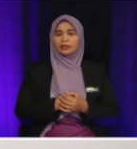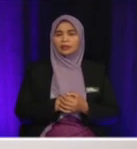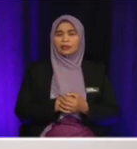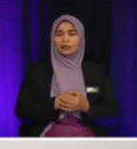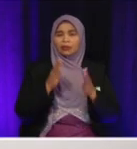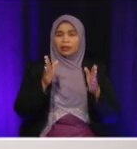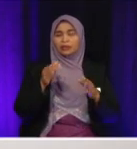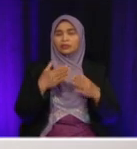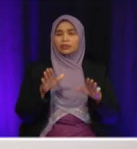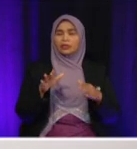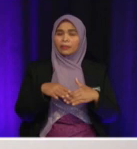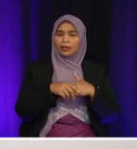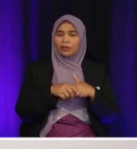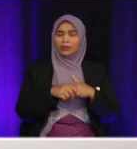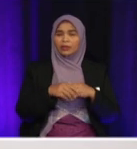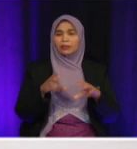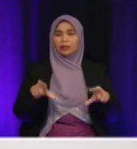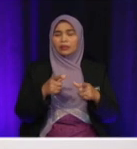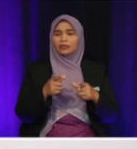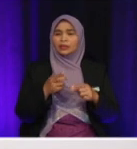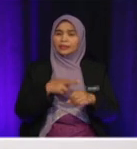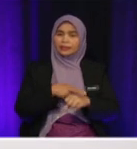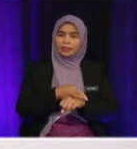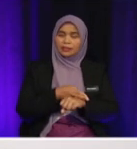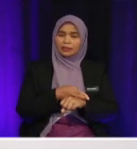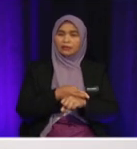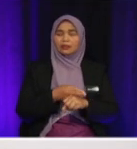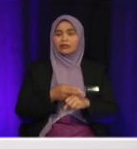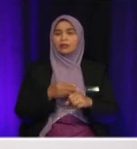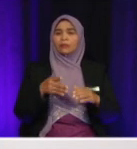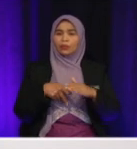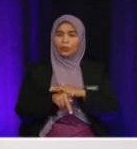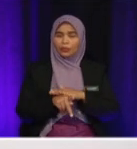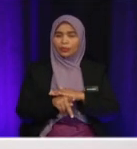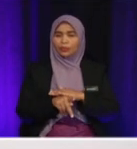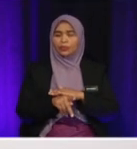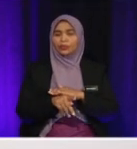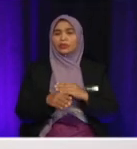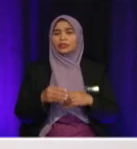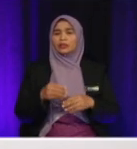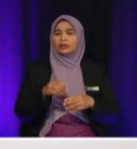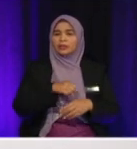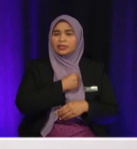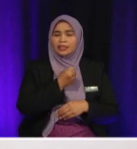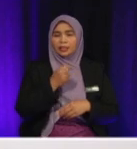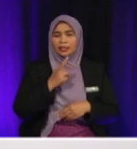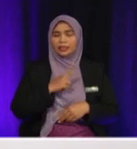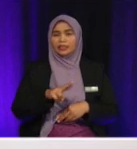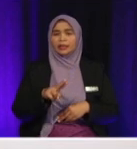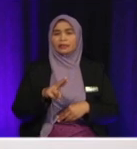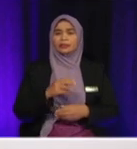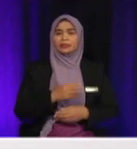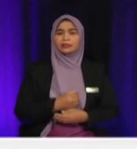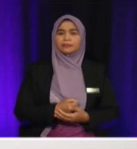sudah berkahwin, melakukan zina, membunuh jiwa dan orang yang meninggalkan agama keluarga daripada jemaah